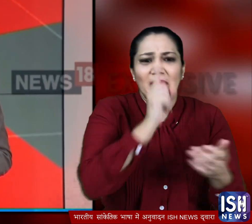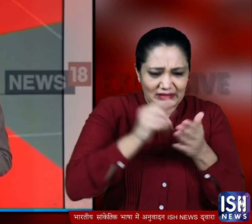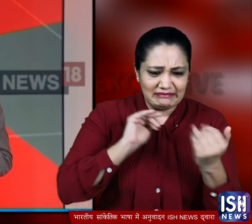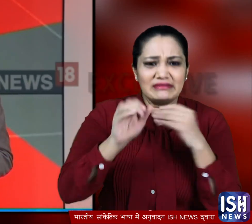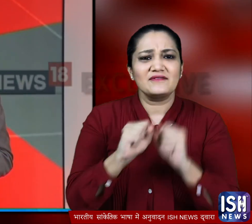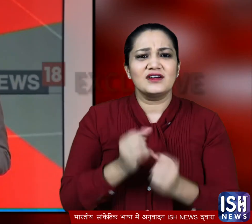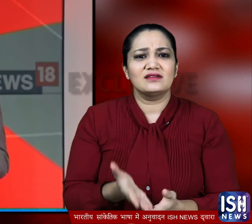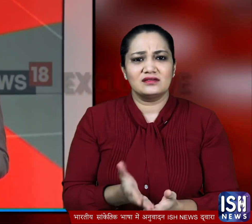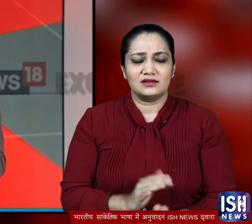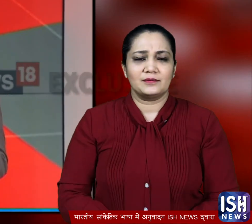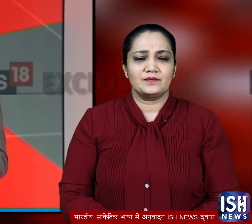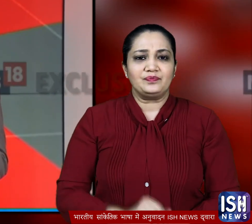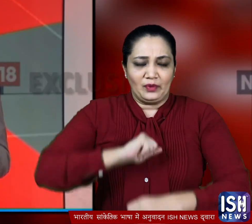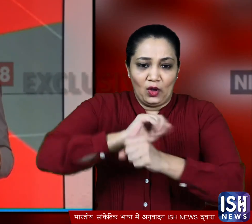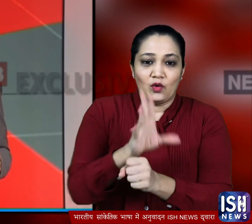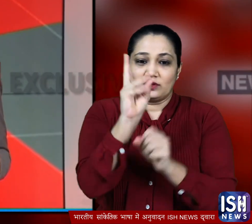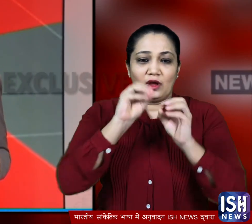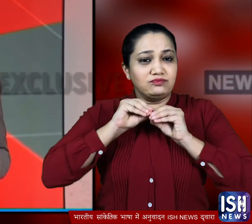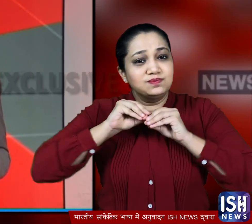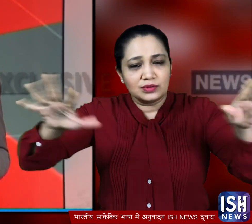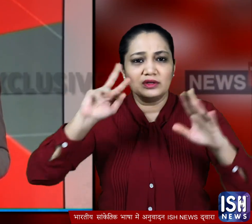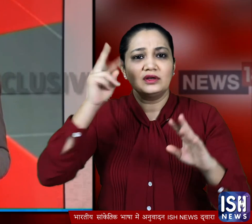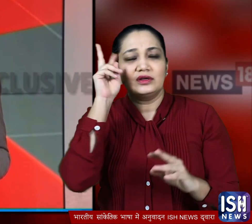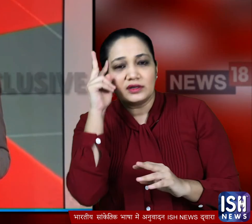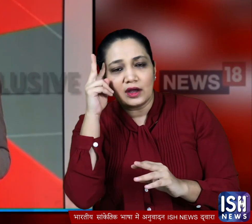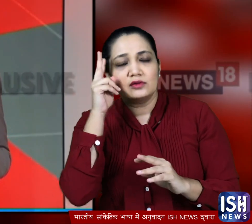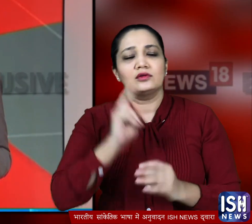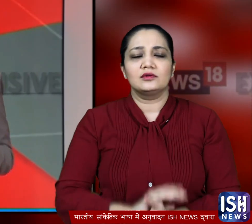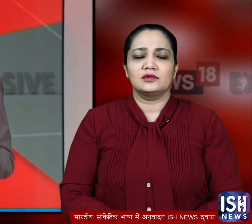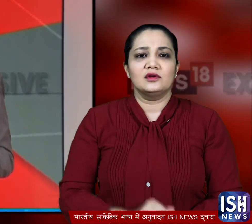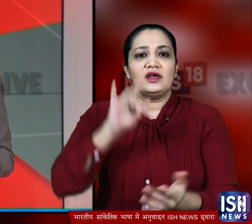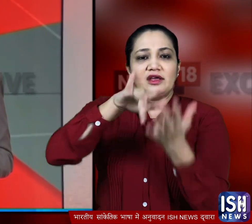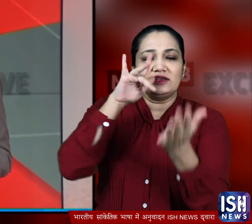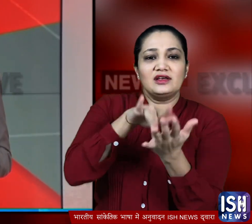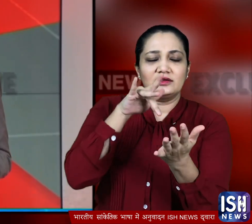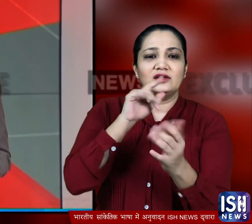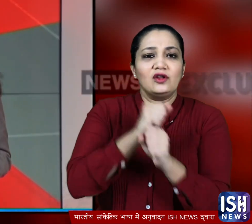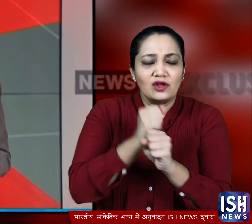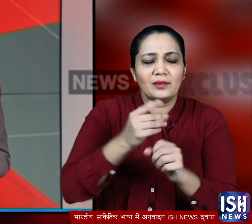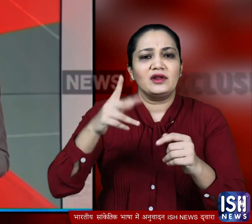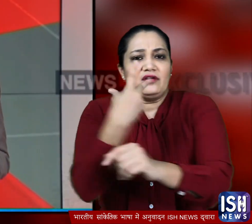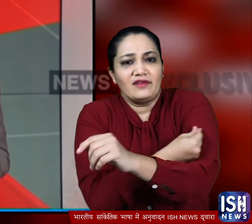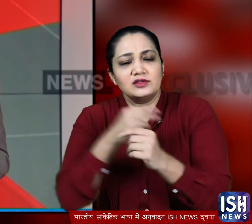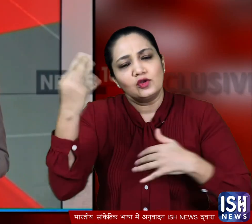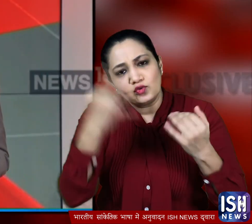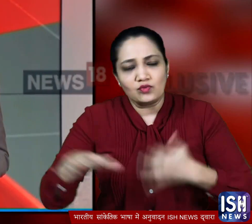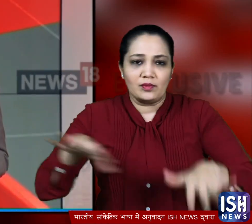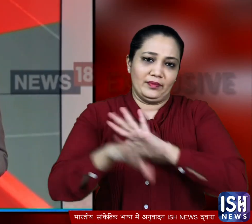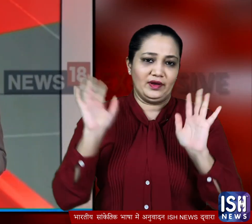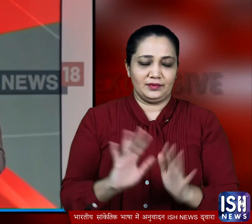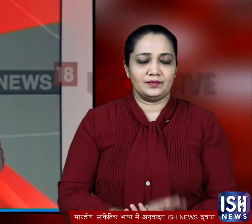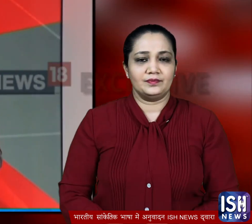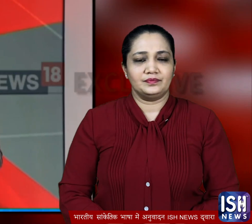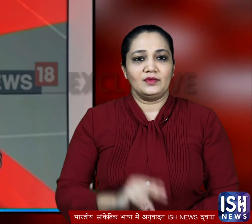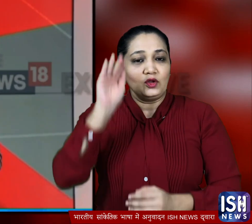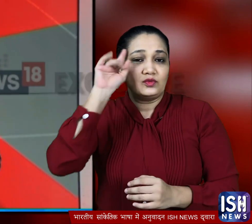है। कोरोना की तीसरी लहर की आशंका को देखते हुए केंद्र सरकार ने वैक्सीनेशन पर नया फॉर्मूला तैयार किया है।